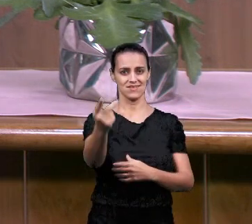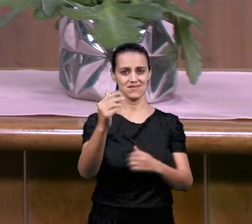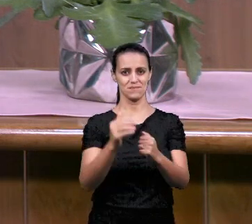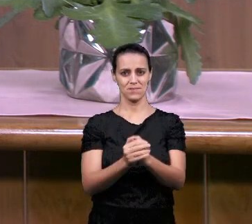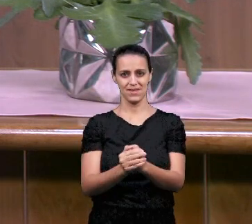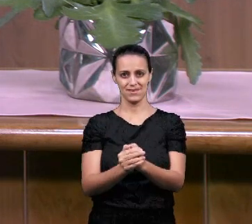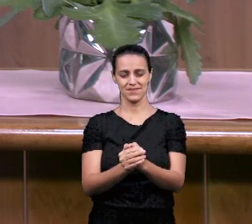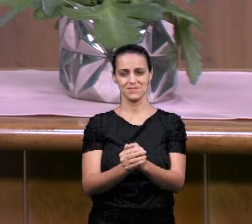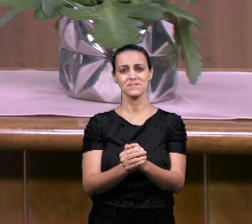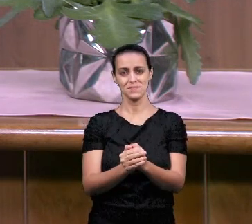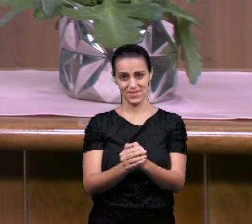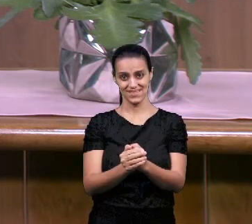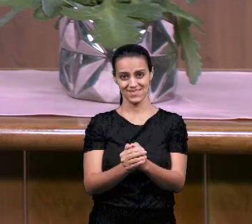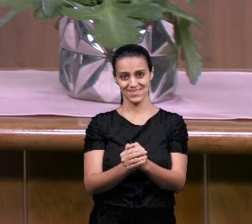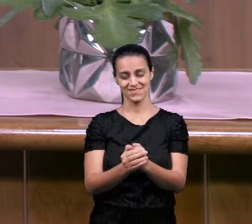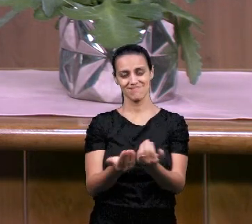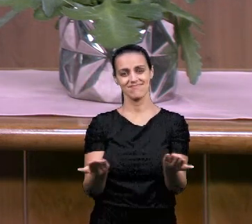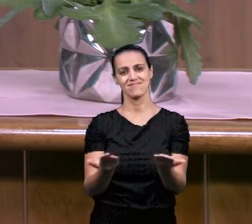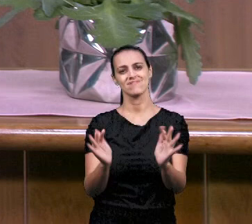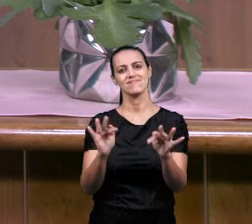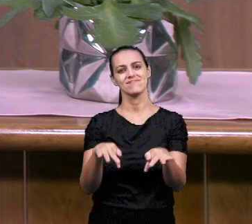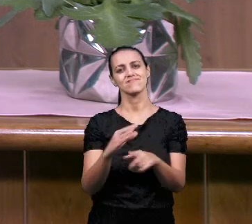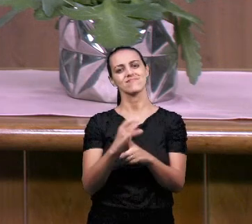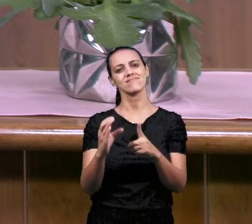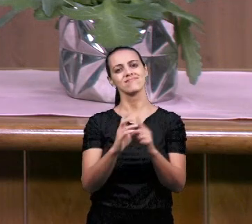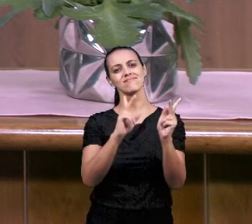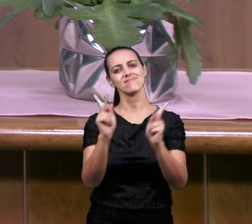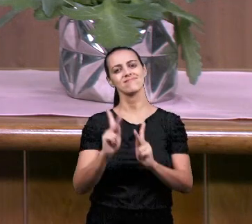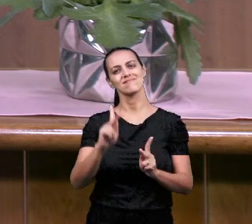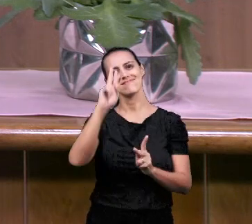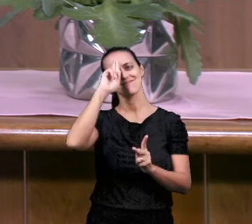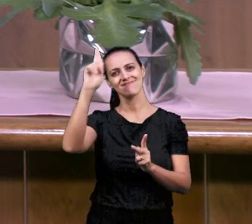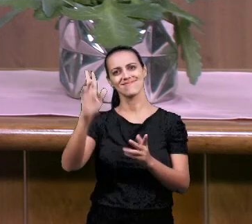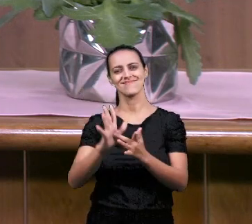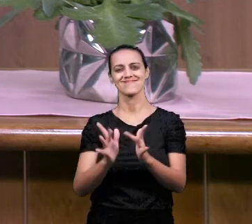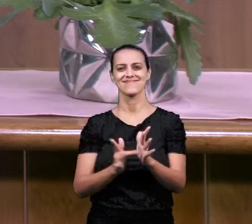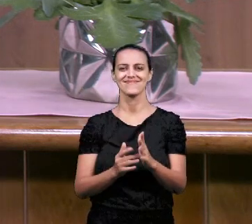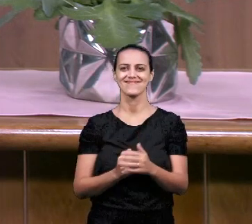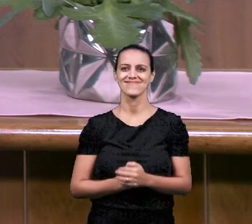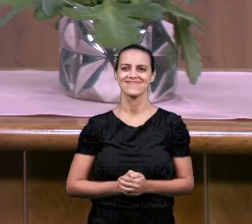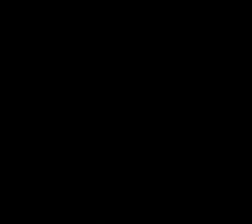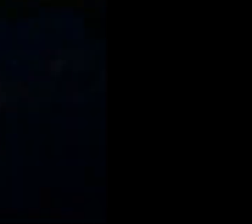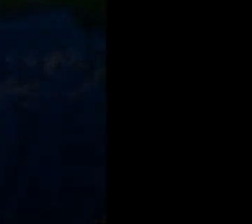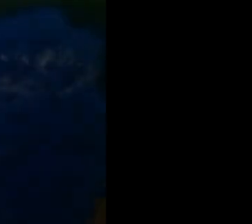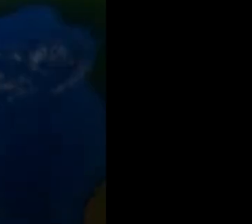Amen. Amen, mes frères. Notre culte est fini. À tous, la paix du Seigneur Jésus.